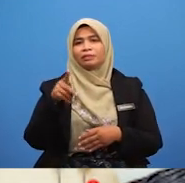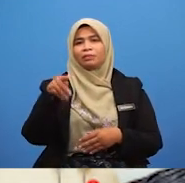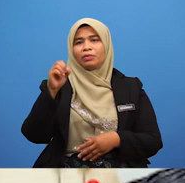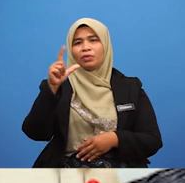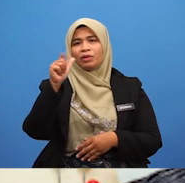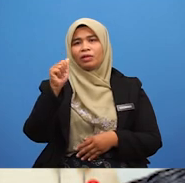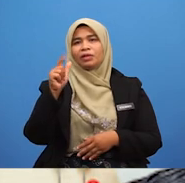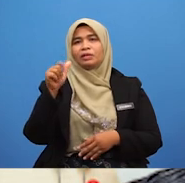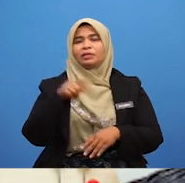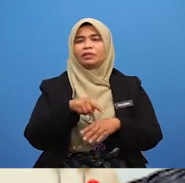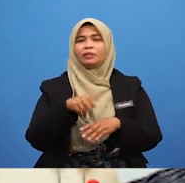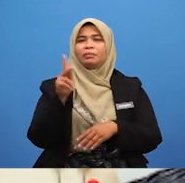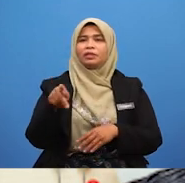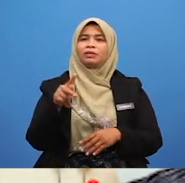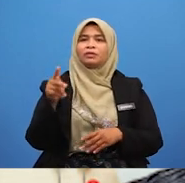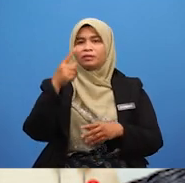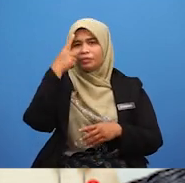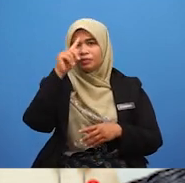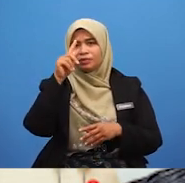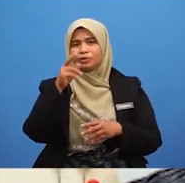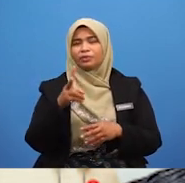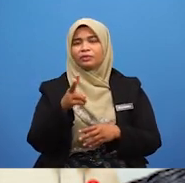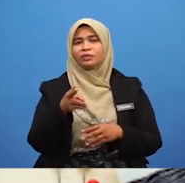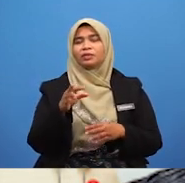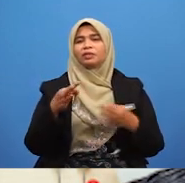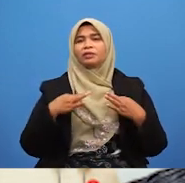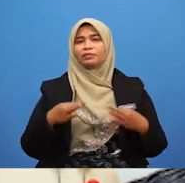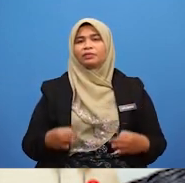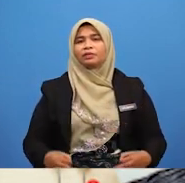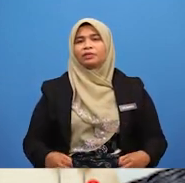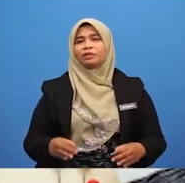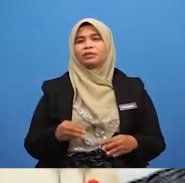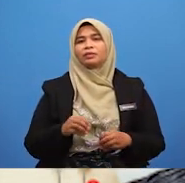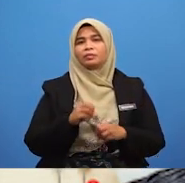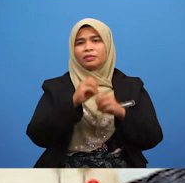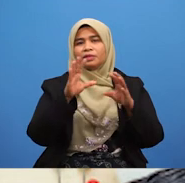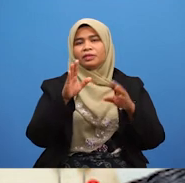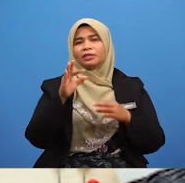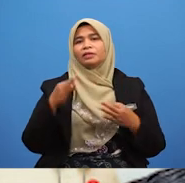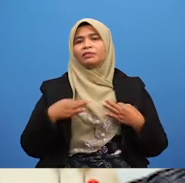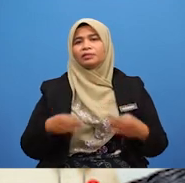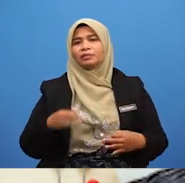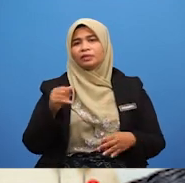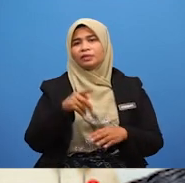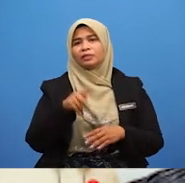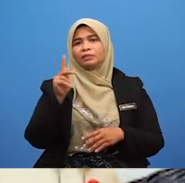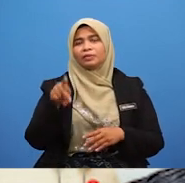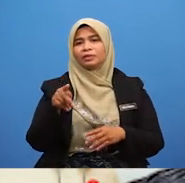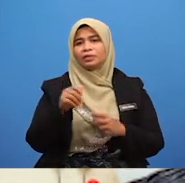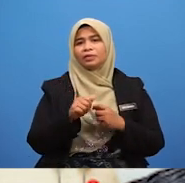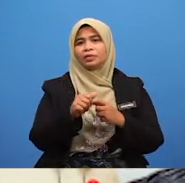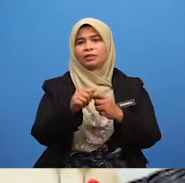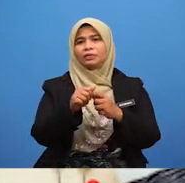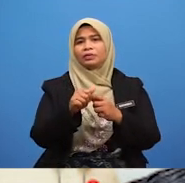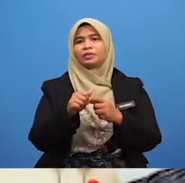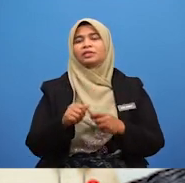untuk menggunting fabrik. Yang ketiga, menyatakan kepingan fabrik untuk menghasilkan pakaian